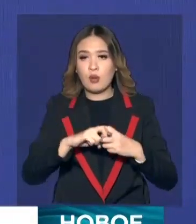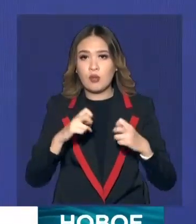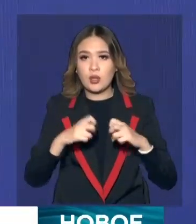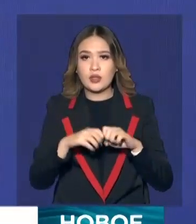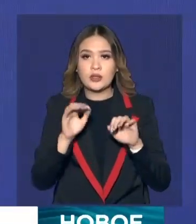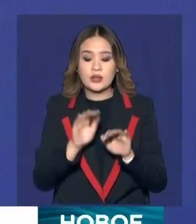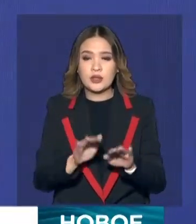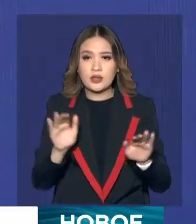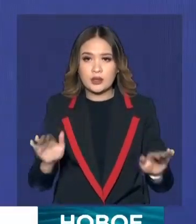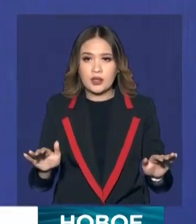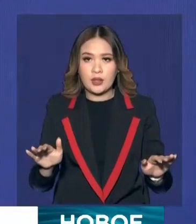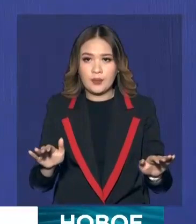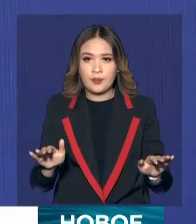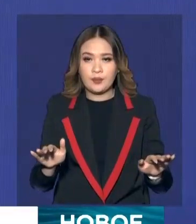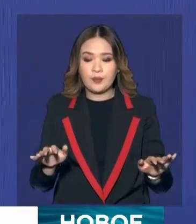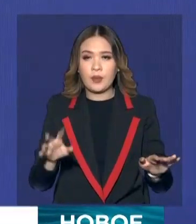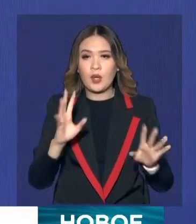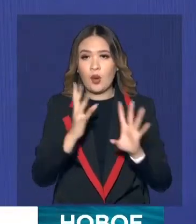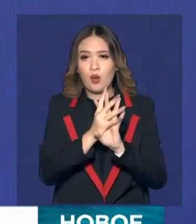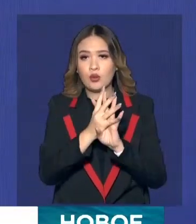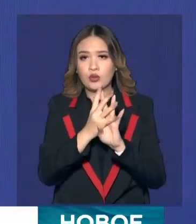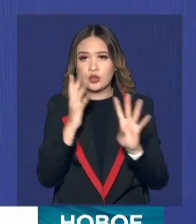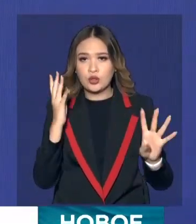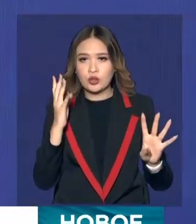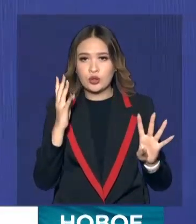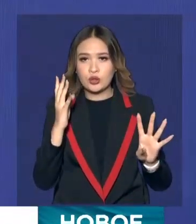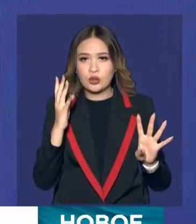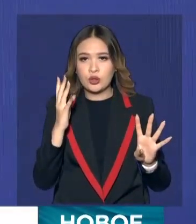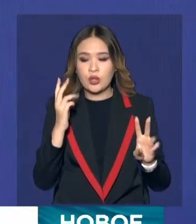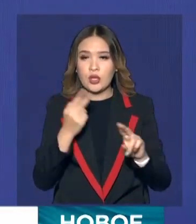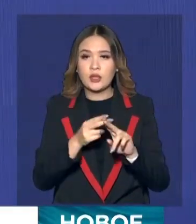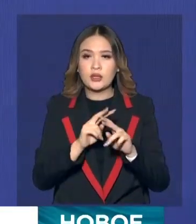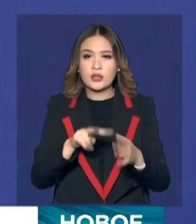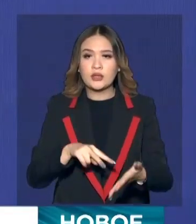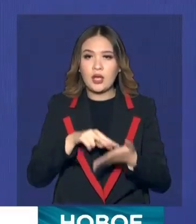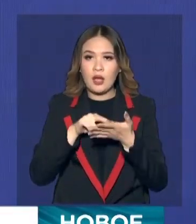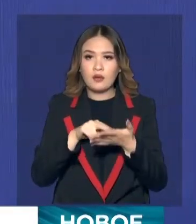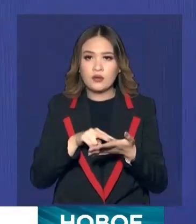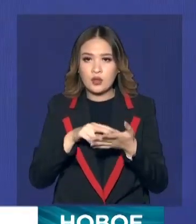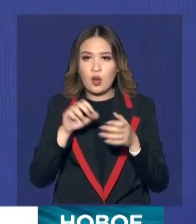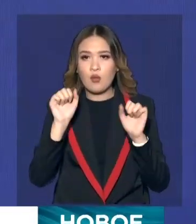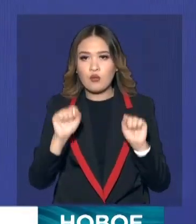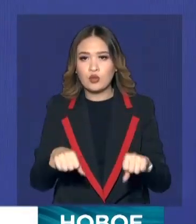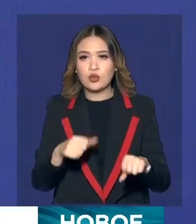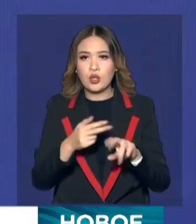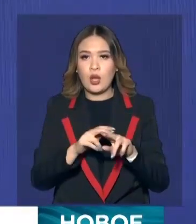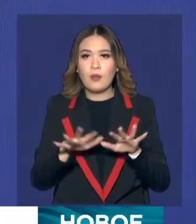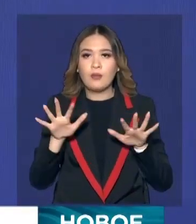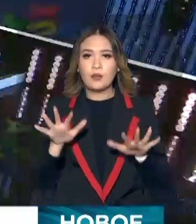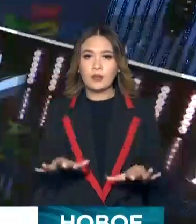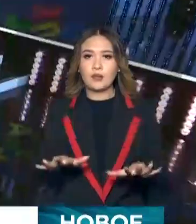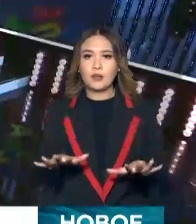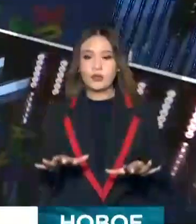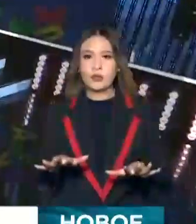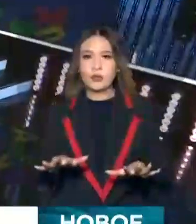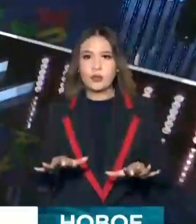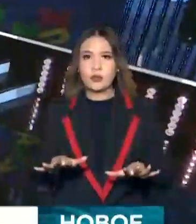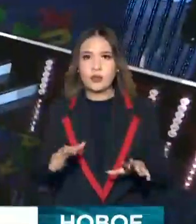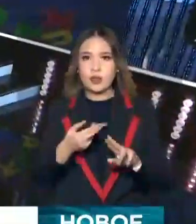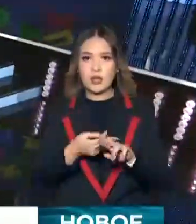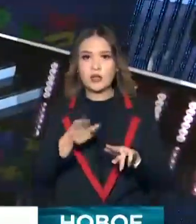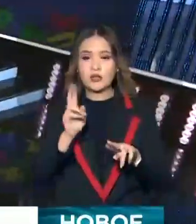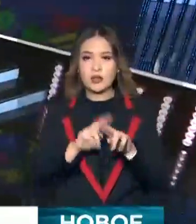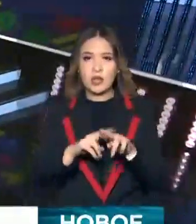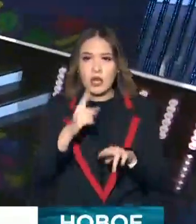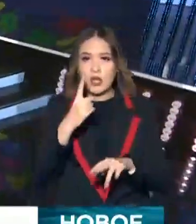детей, значит, из той очереди и, значит, ставить в очередь, значит, уже по месту пребывания. Ну, да, это с